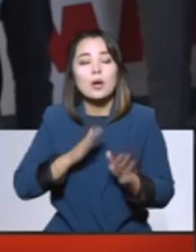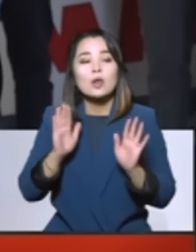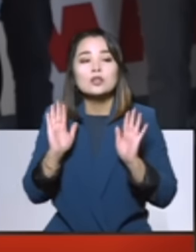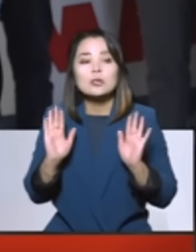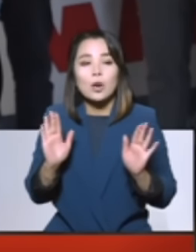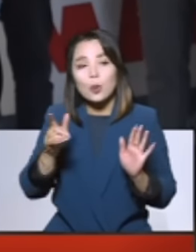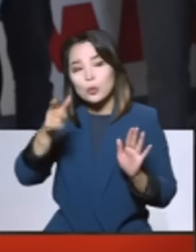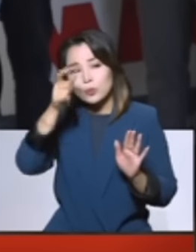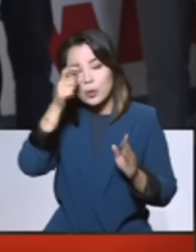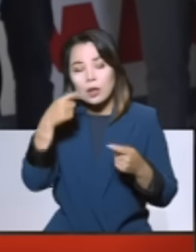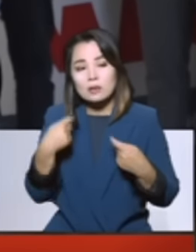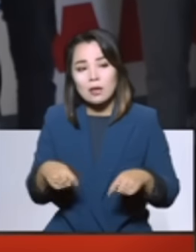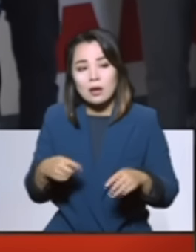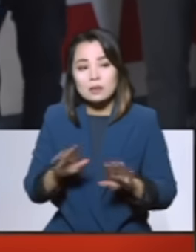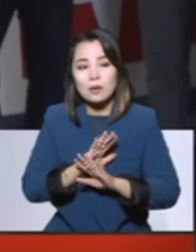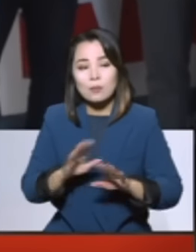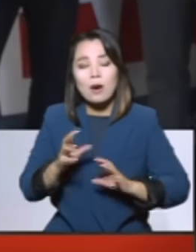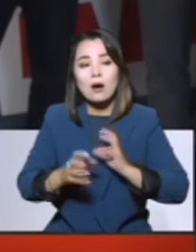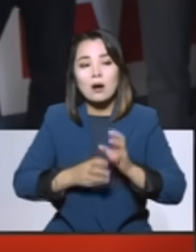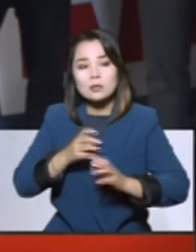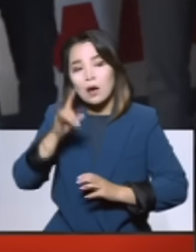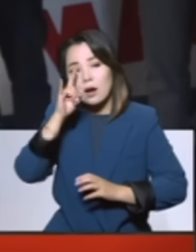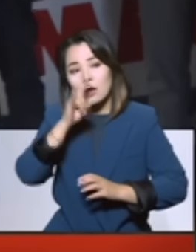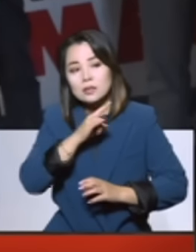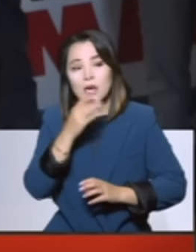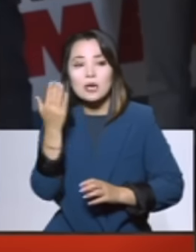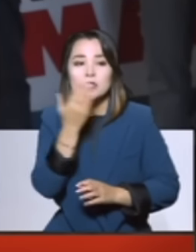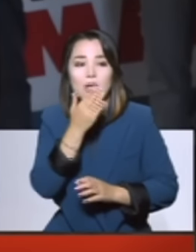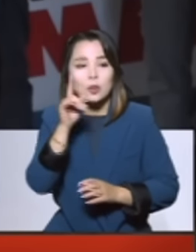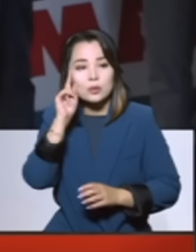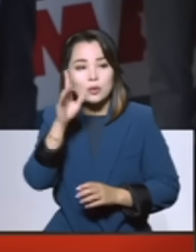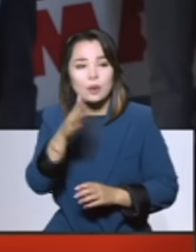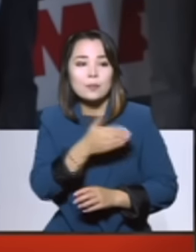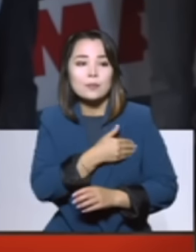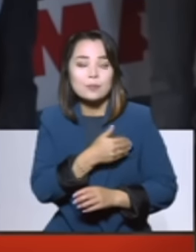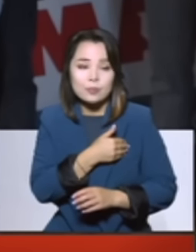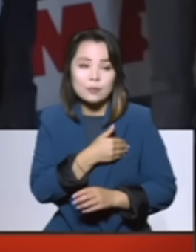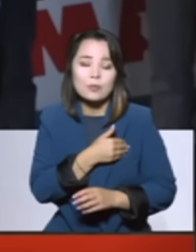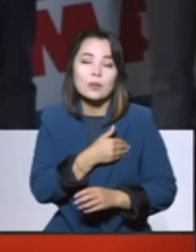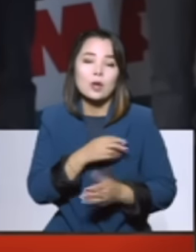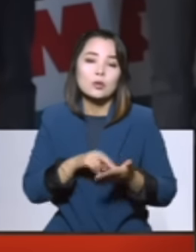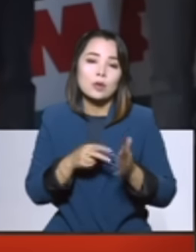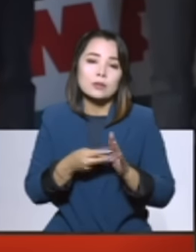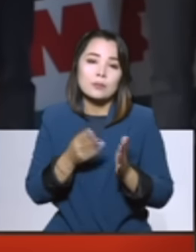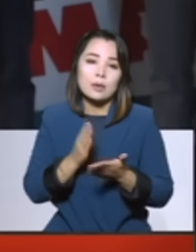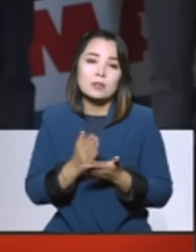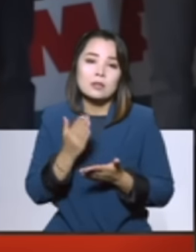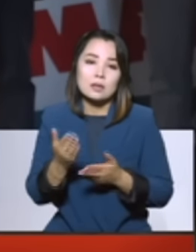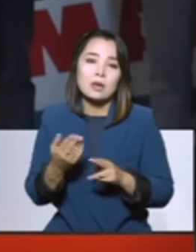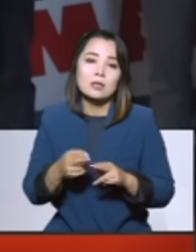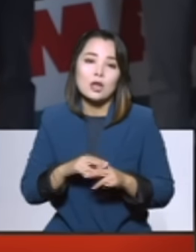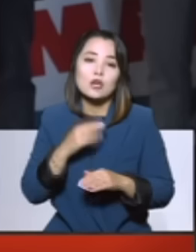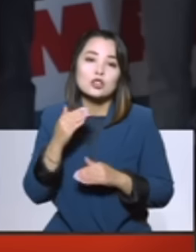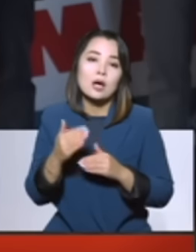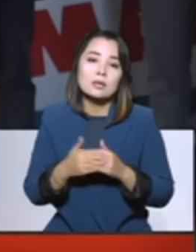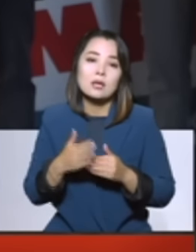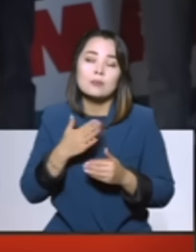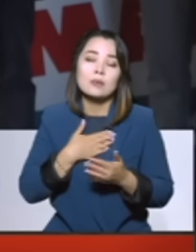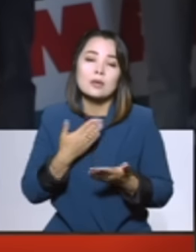қана Түркия нарығына емес, сондықтан бүкіл әлемге қазақ киносын танытамыз деген жоспарымыз бар. Жақында